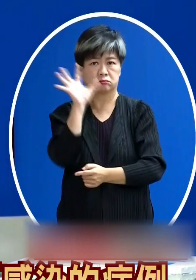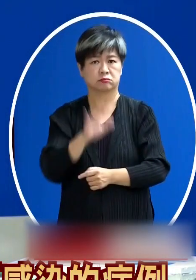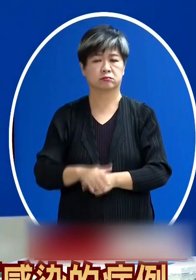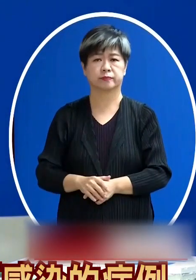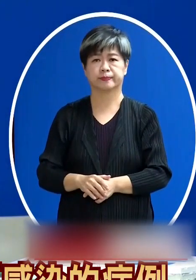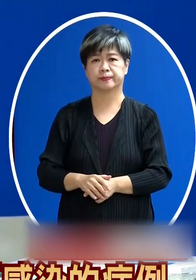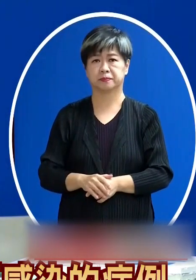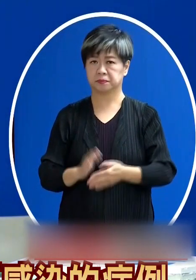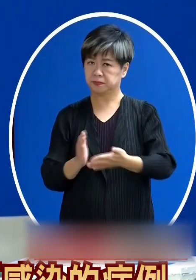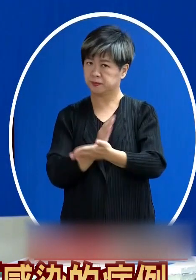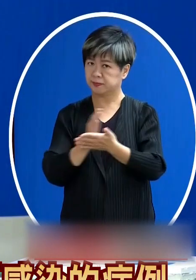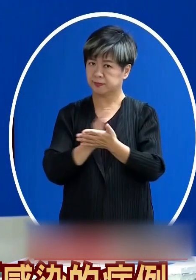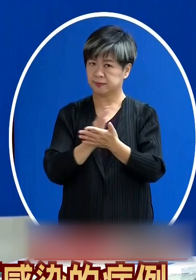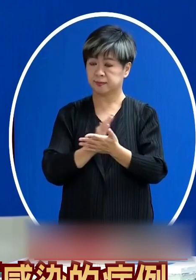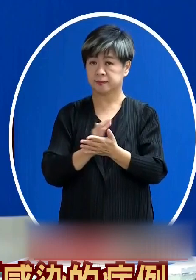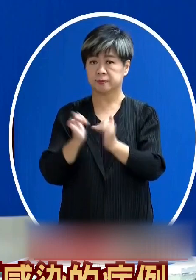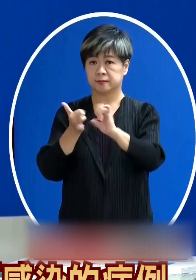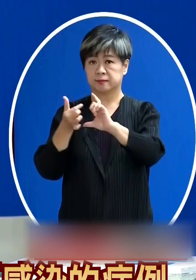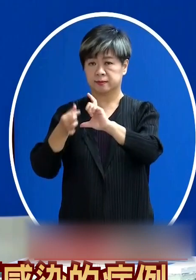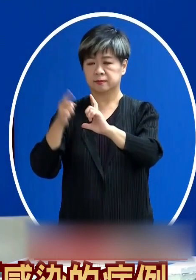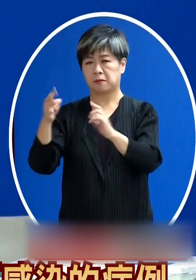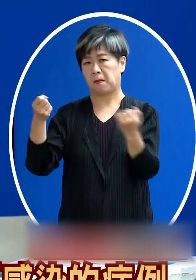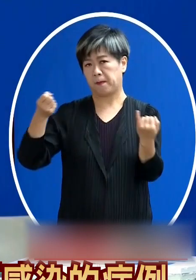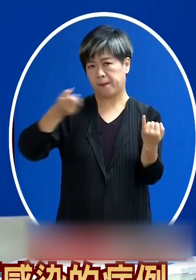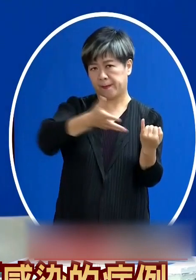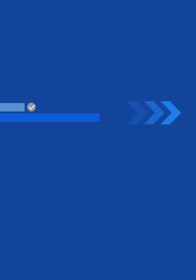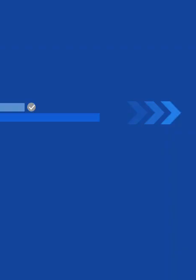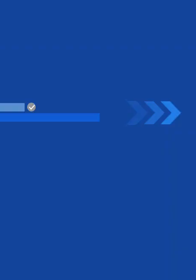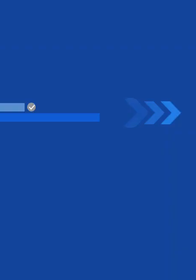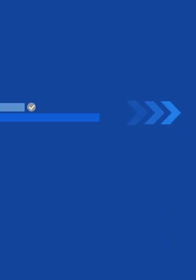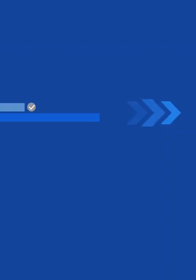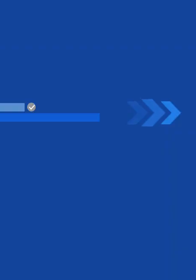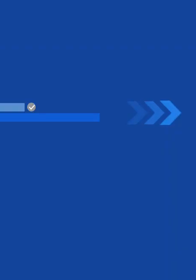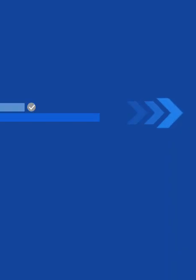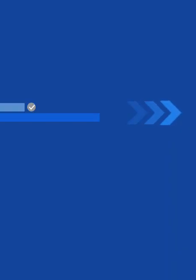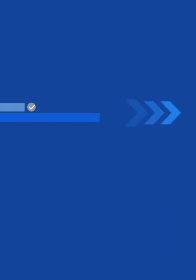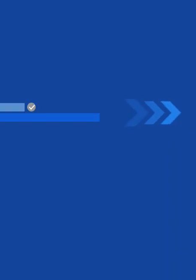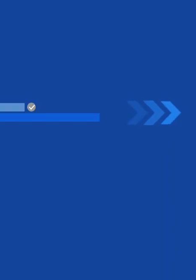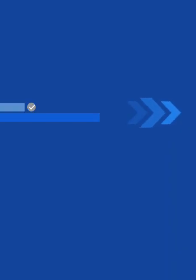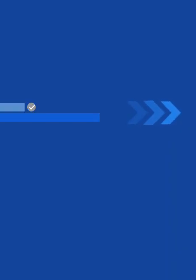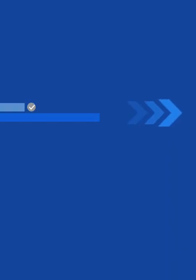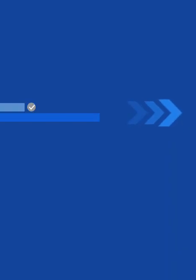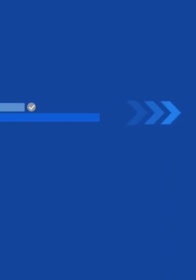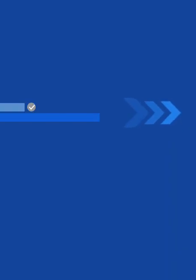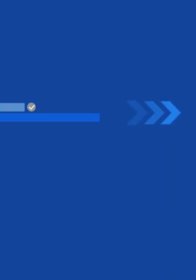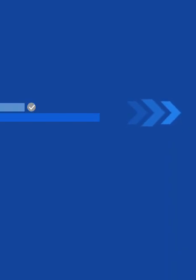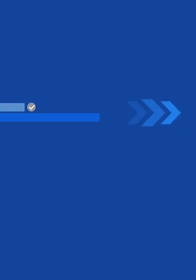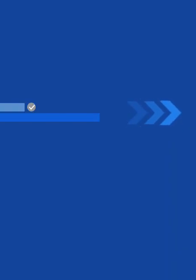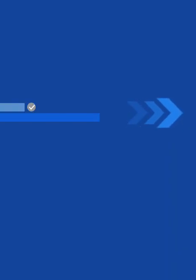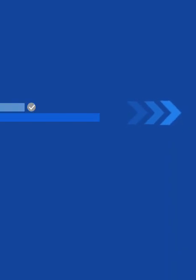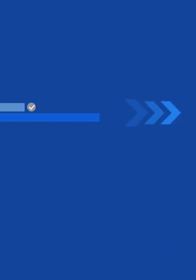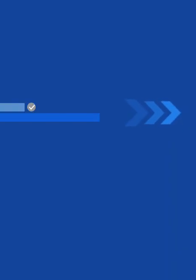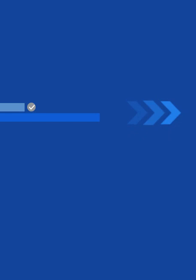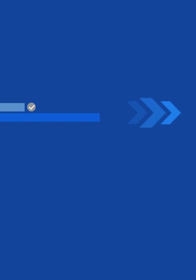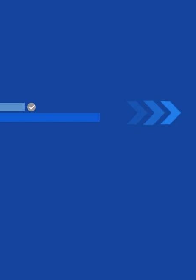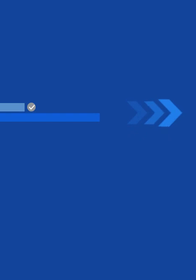目前也是研判是一个社区感染的病例。 请支持 TVBS 国际 Plus 全新频道，